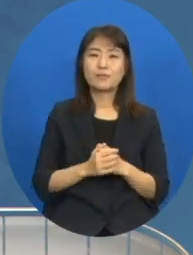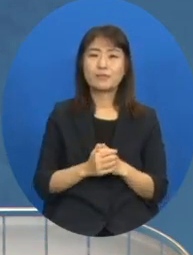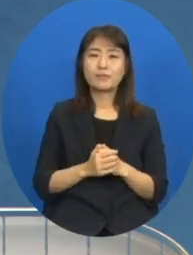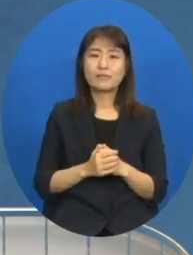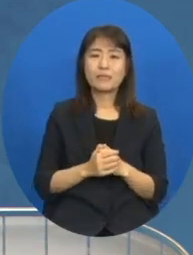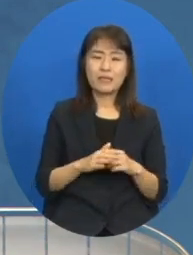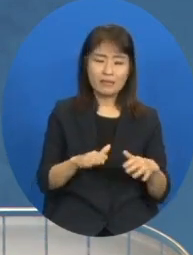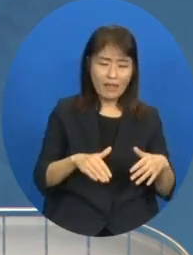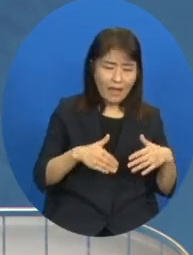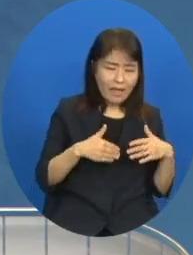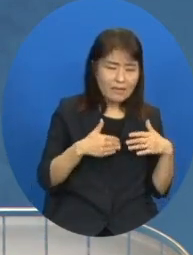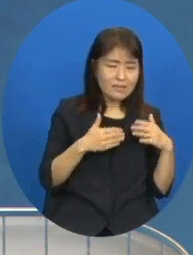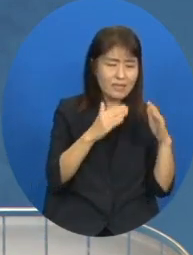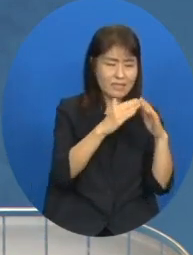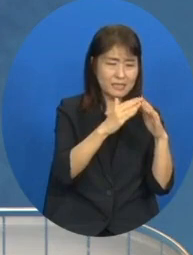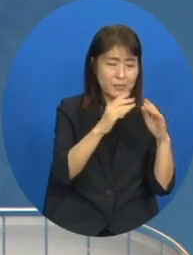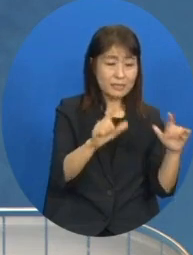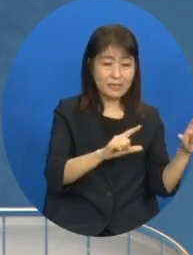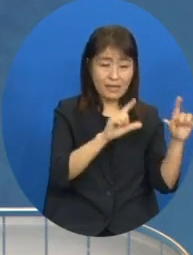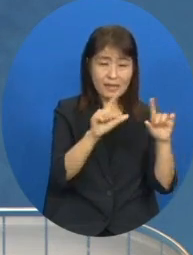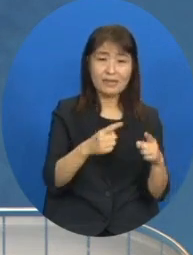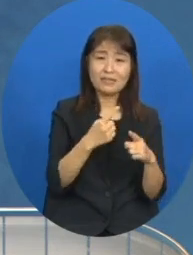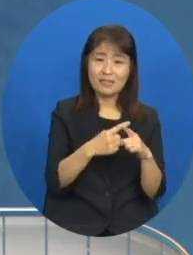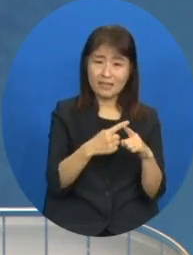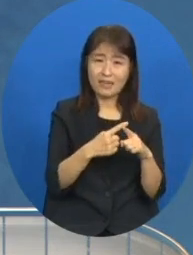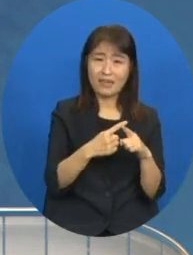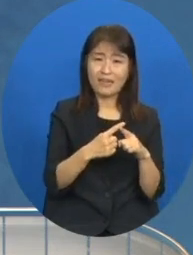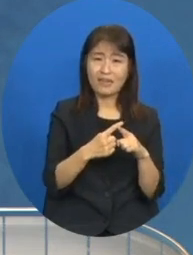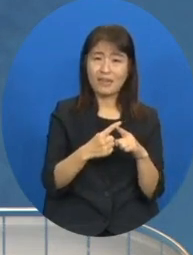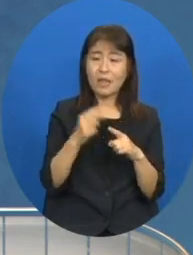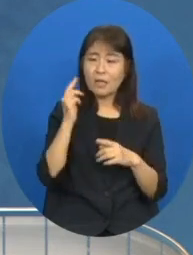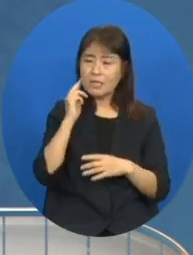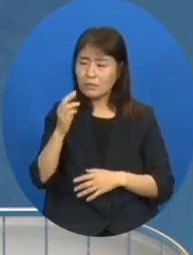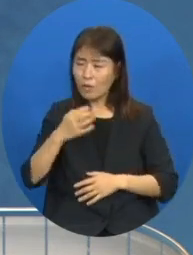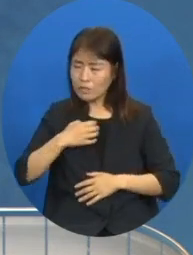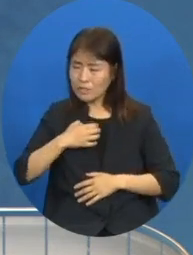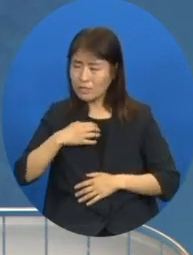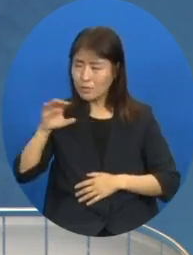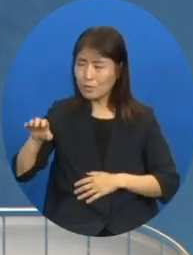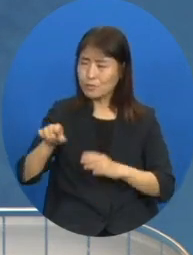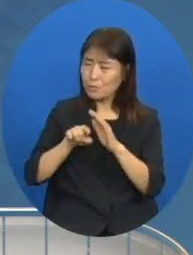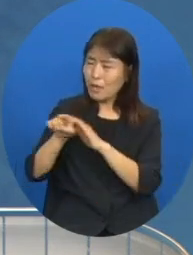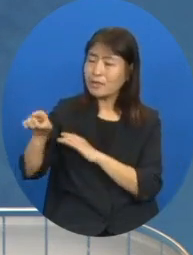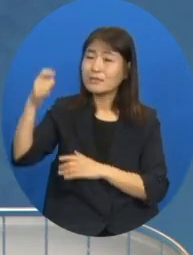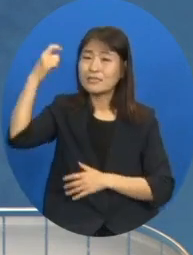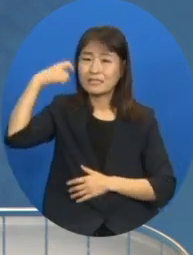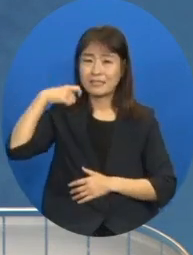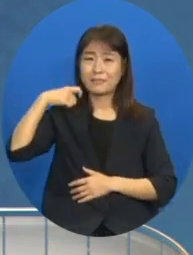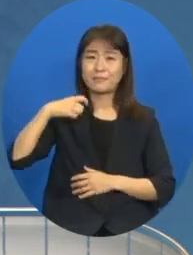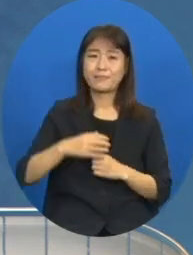온실에 살다가 이제 거친 광야로 나가는 그런 느낌이더라고요. 정말